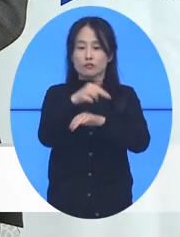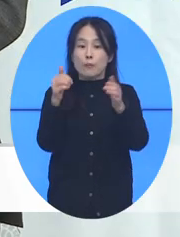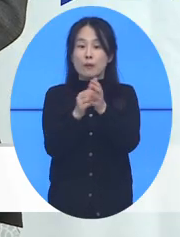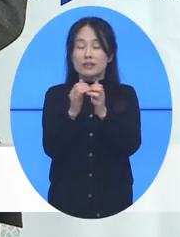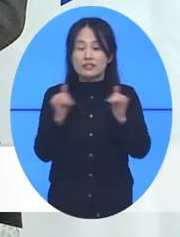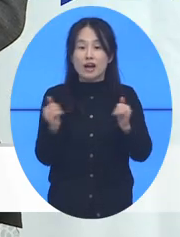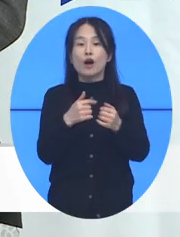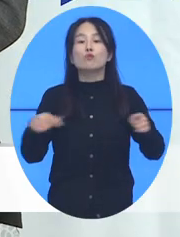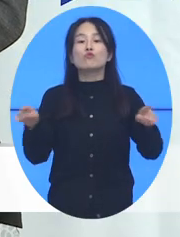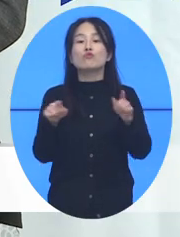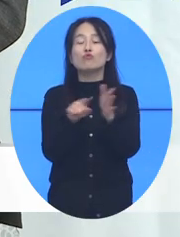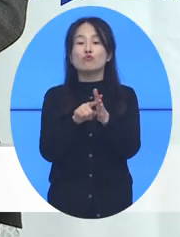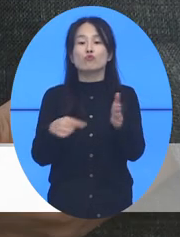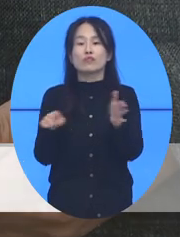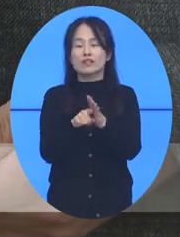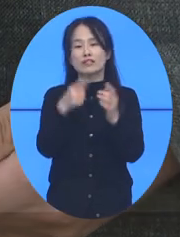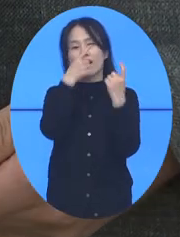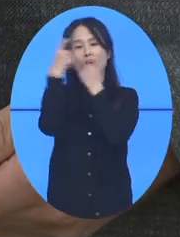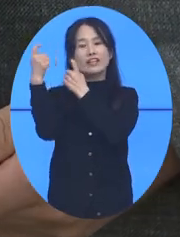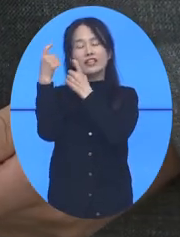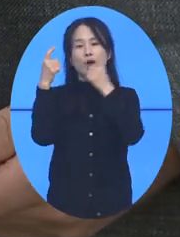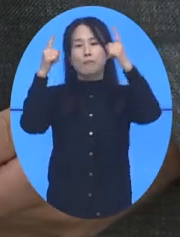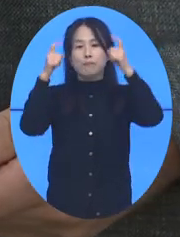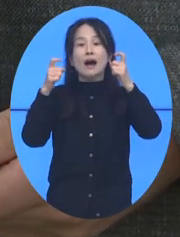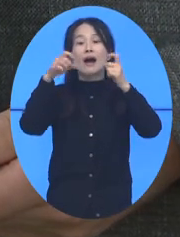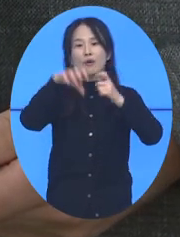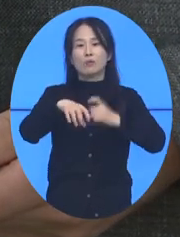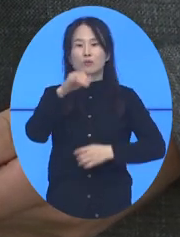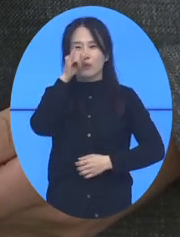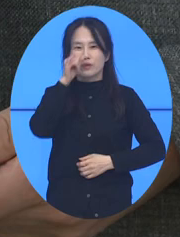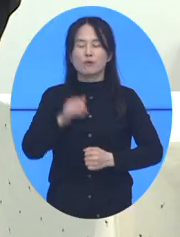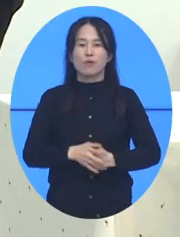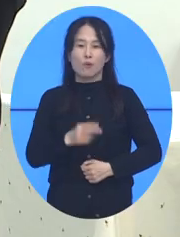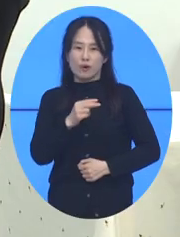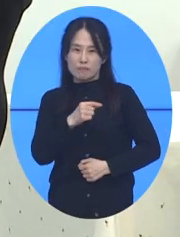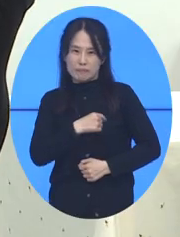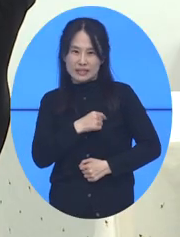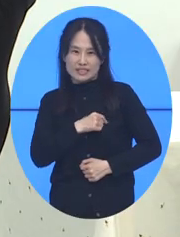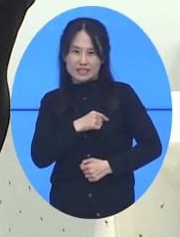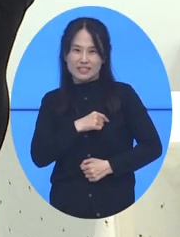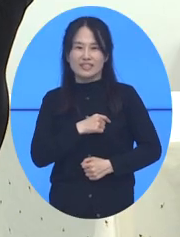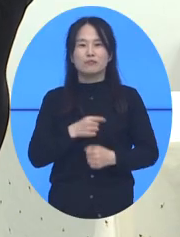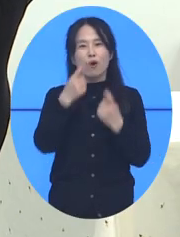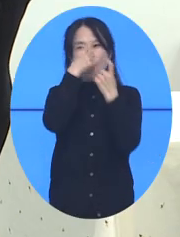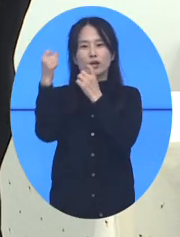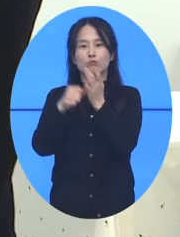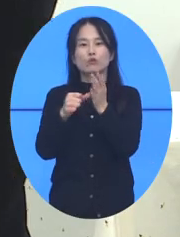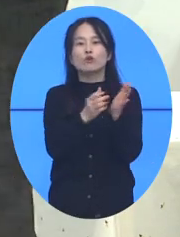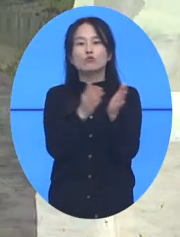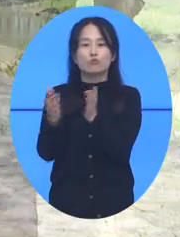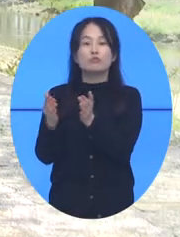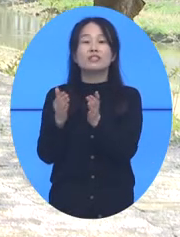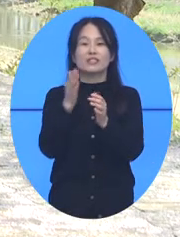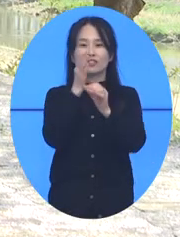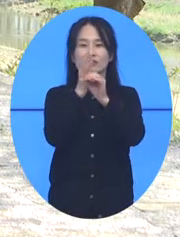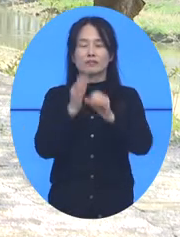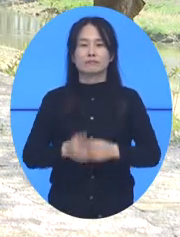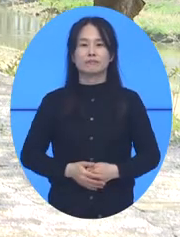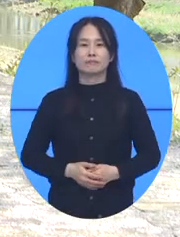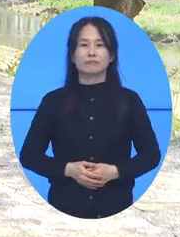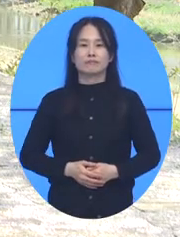명예완주자들을 위한 기념촬영 공간을 마련하고 완주 인증서와 완주 배째 기념품 등을 제공하고 있습니다